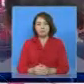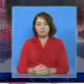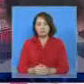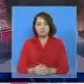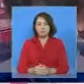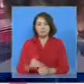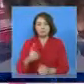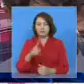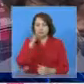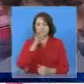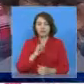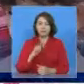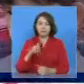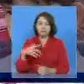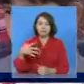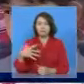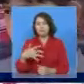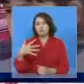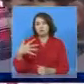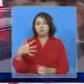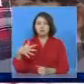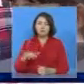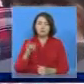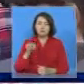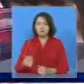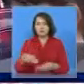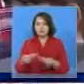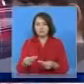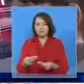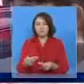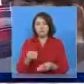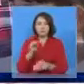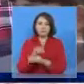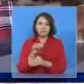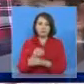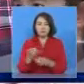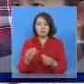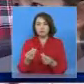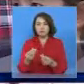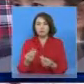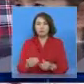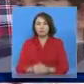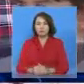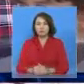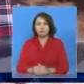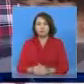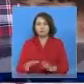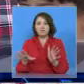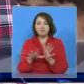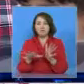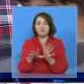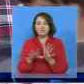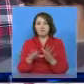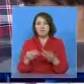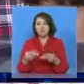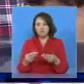төлейміз, бір айға біз 4000-5000 төлейміз жаққан кезде. 4000-5000 төлейміз, үстіне еще төлейміз. Не дейді, электрикке дейді,